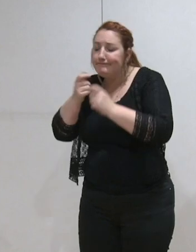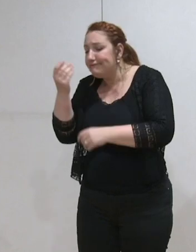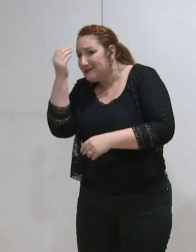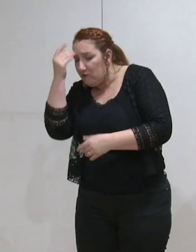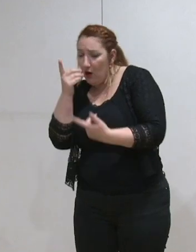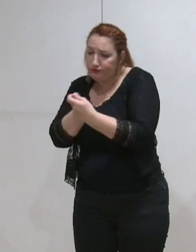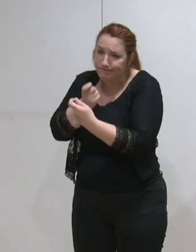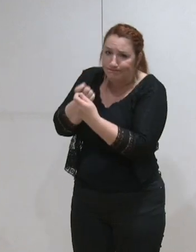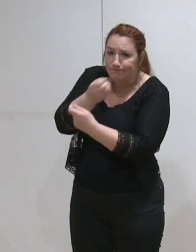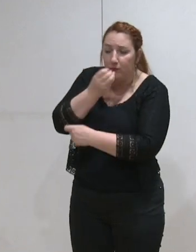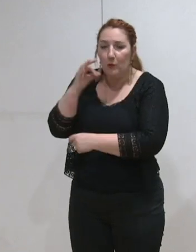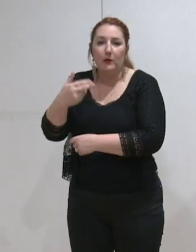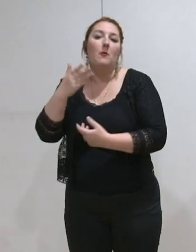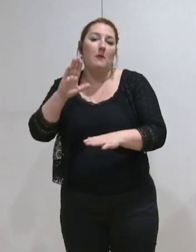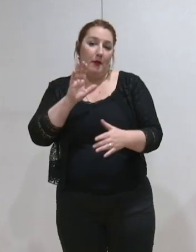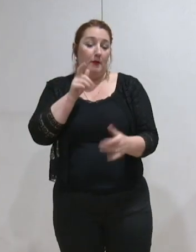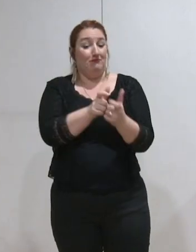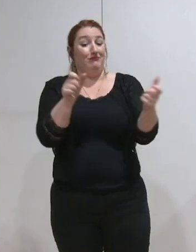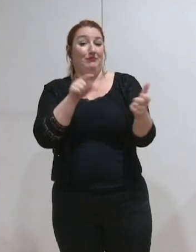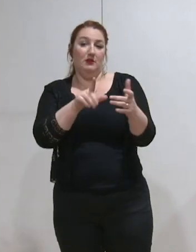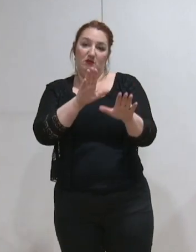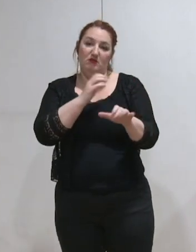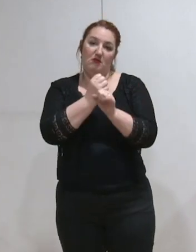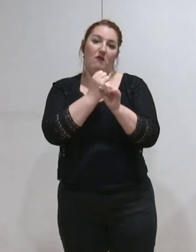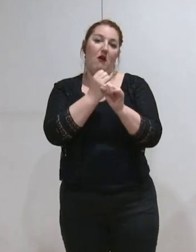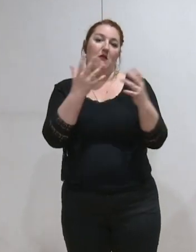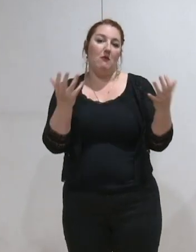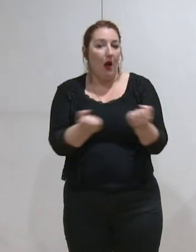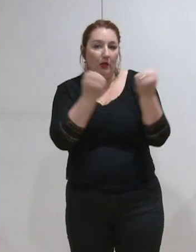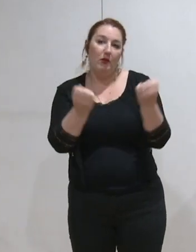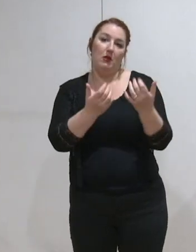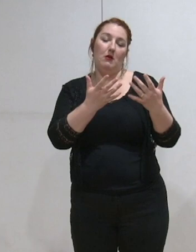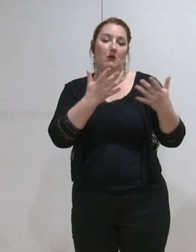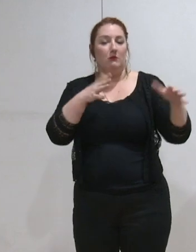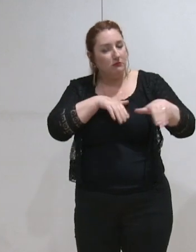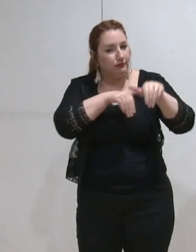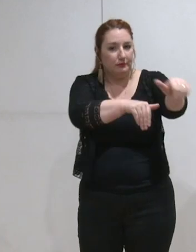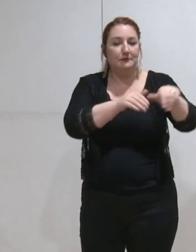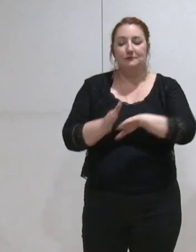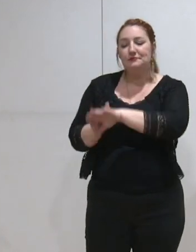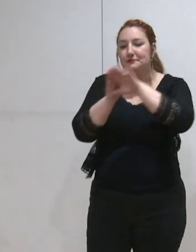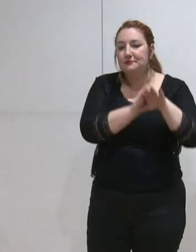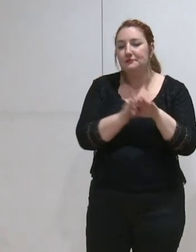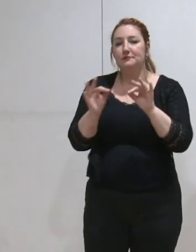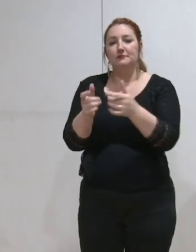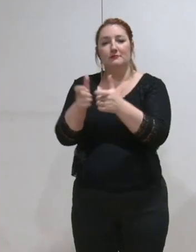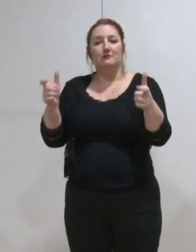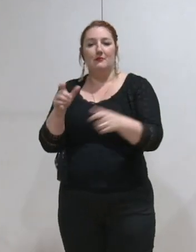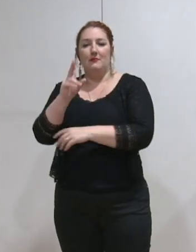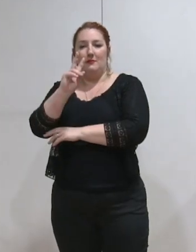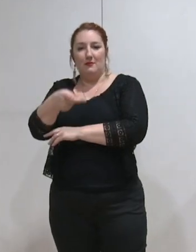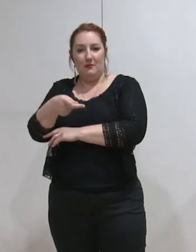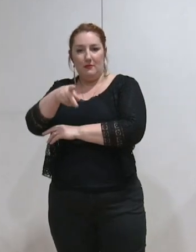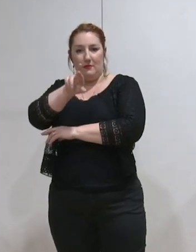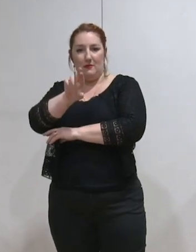activités sur le site en ce qui concerne le site de Prémol là aussi l'encs l'enquête est en cours